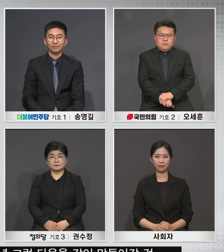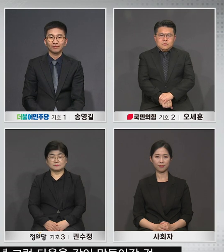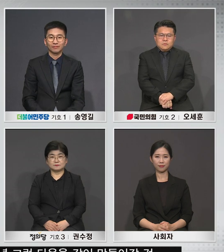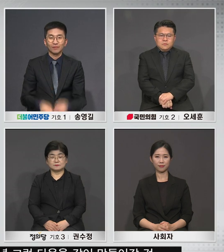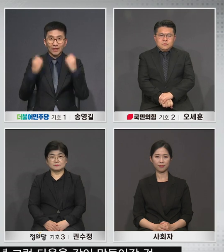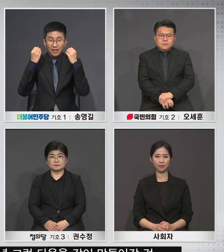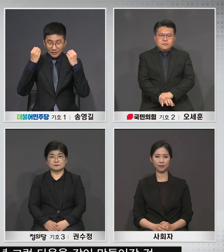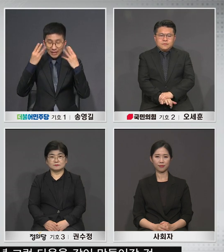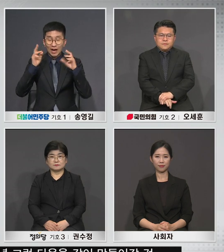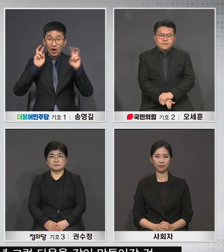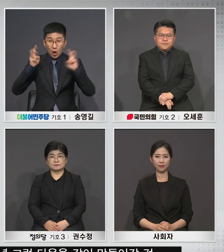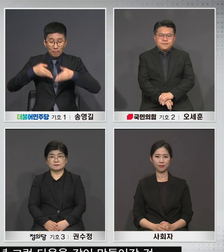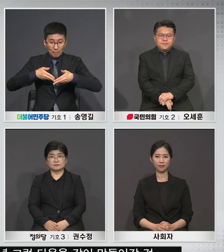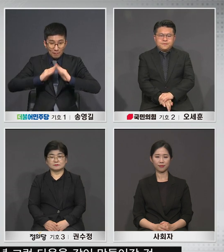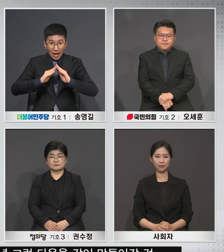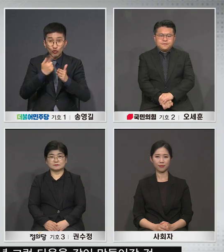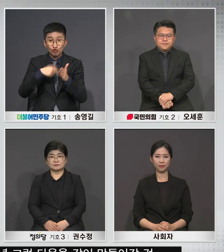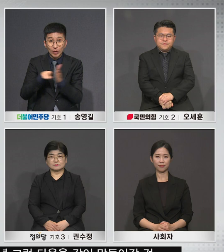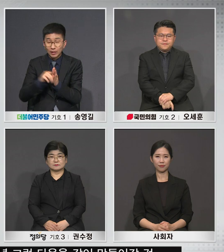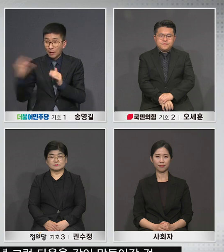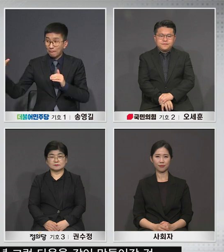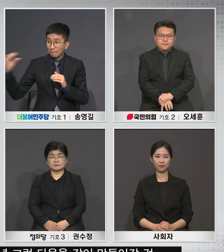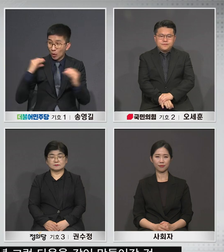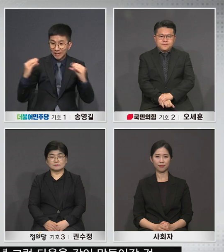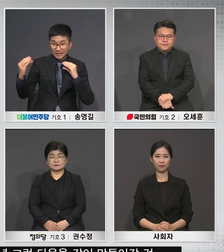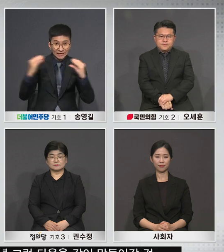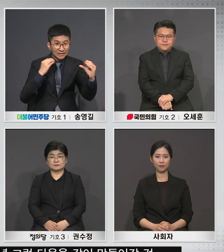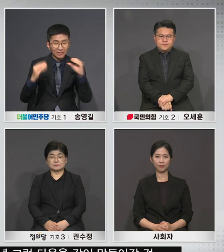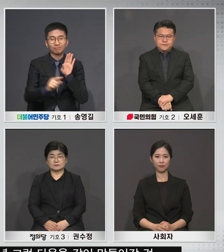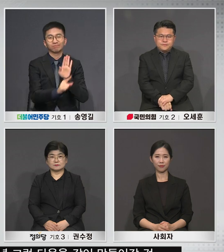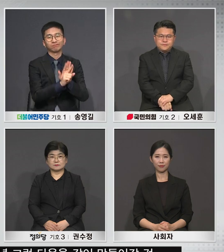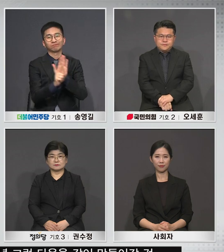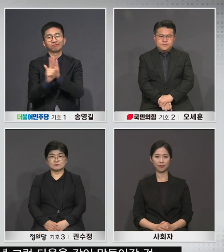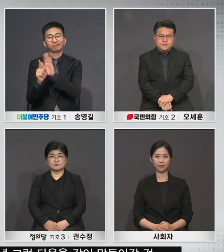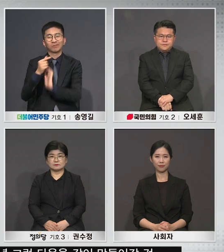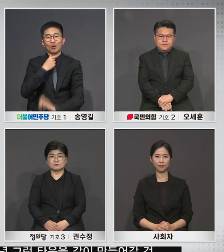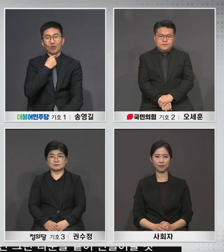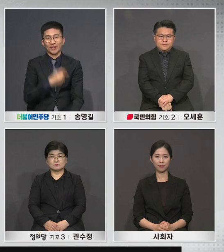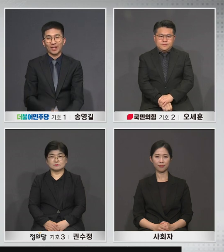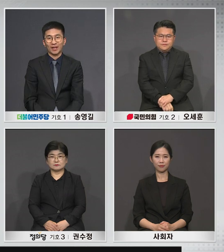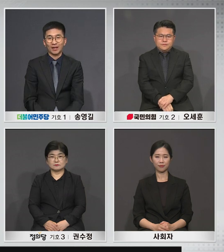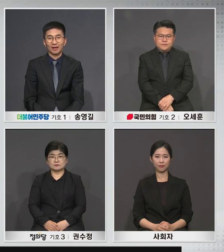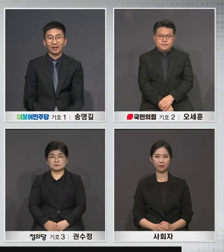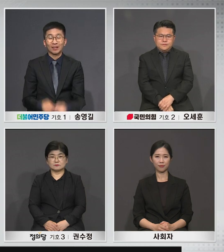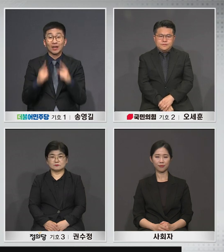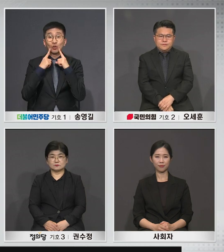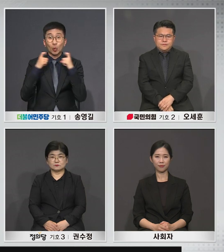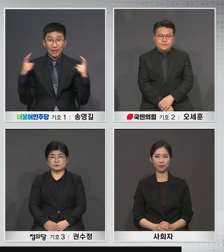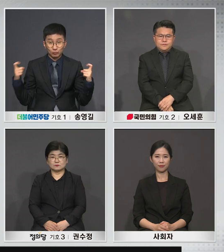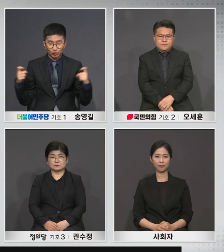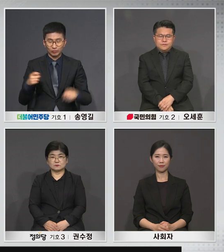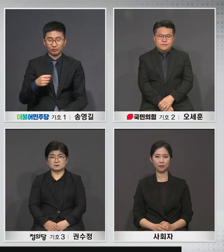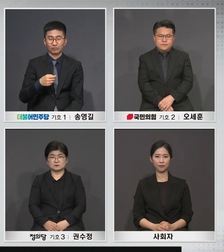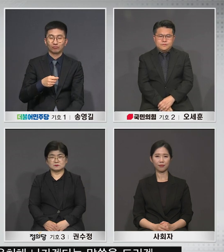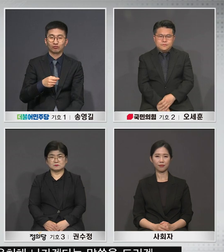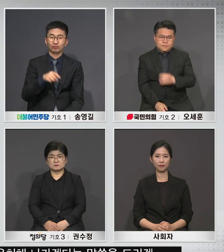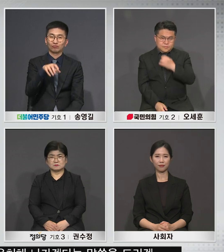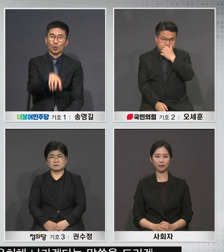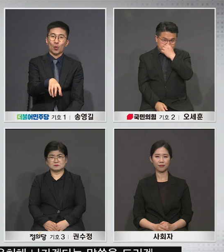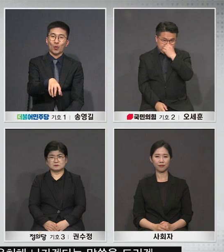펀드를 만들어서 이런 것을 유치해 가겠다는 말씀을 드리겠습니다. 동대문프라자 DDP를 우리 오세훈 후보가 아주 자랑을 하고 있지만